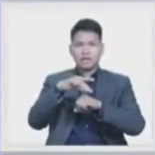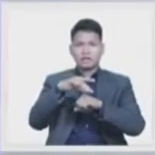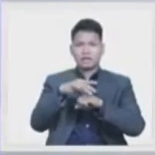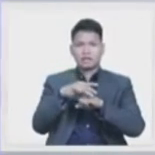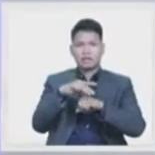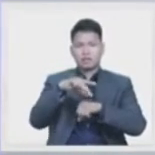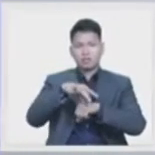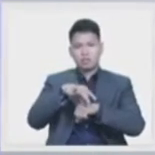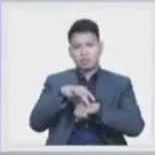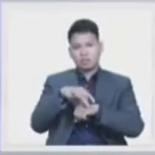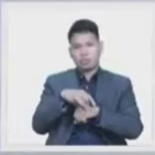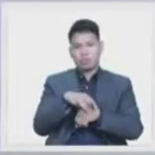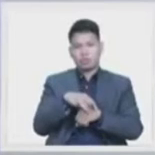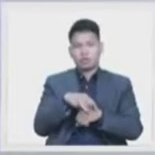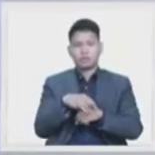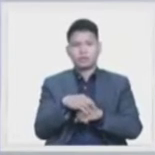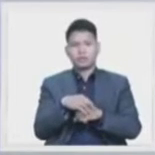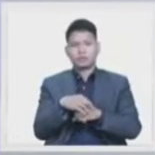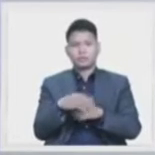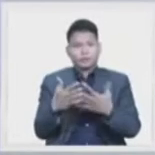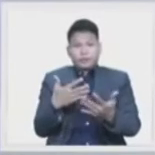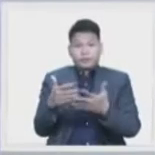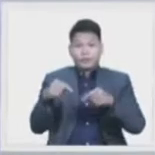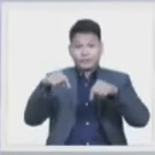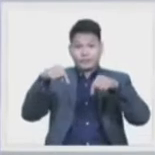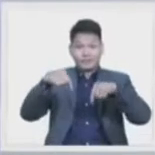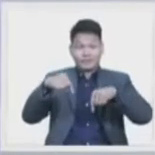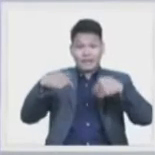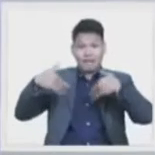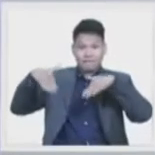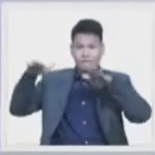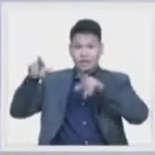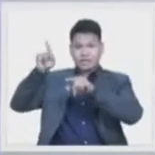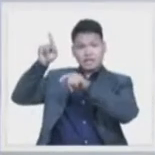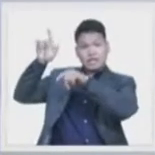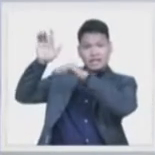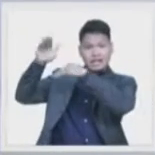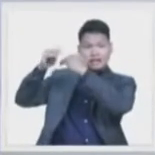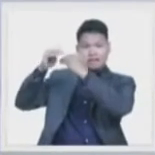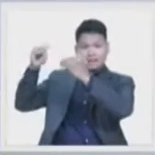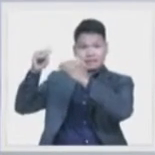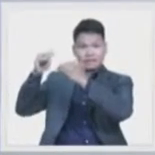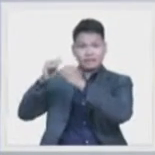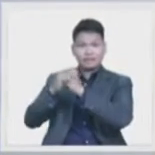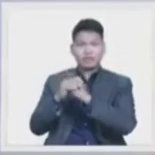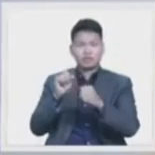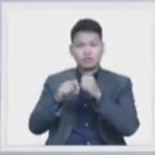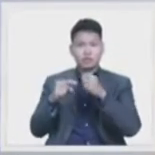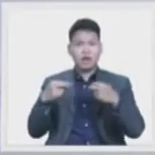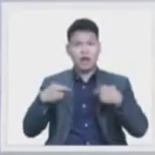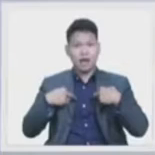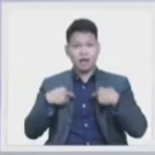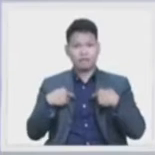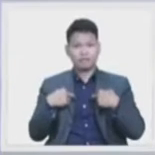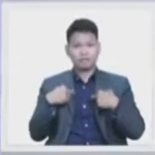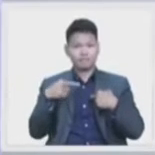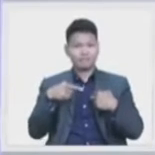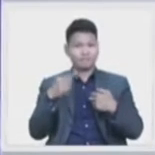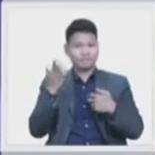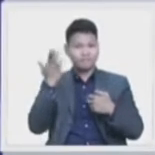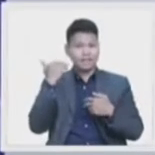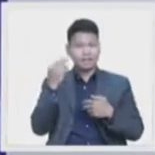sa langit. Mga participants, ang ato nga pagtuon ni adtong duha ka